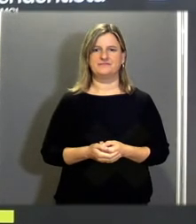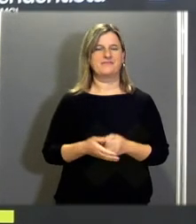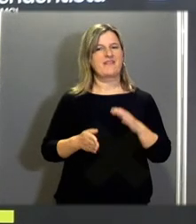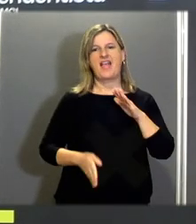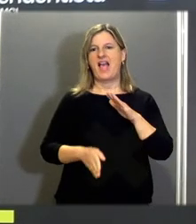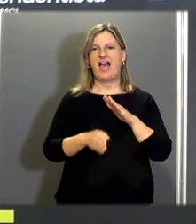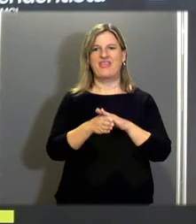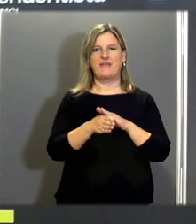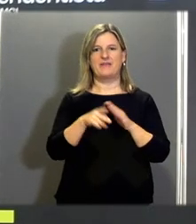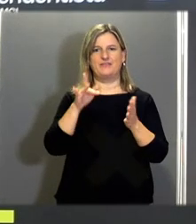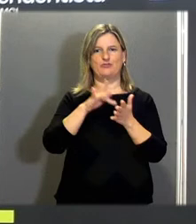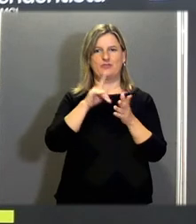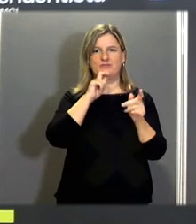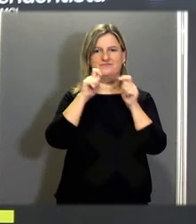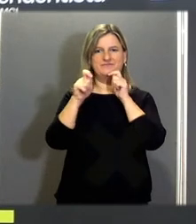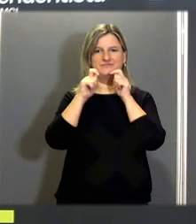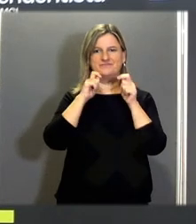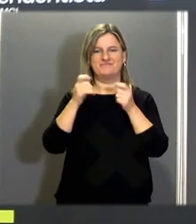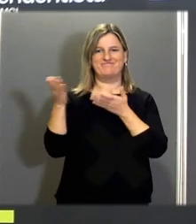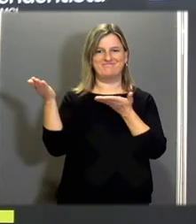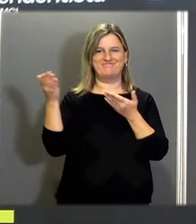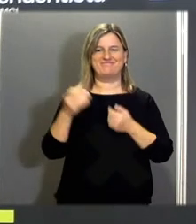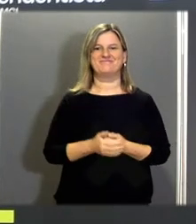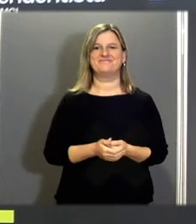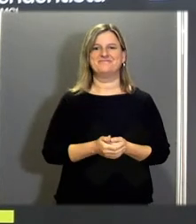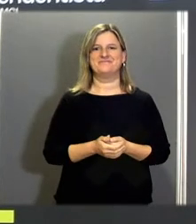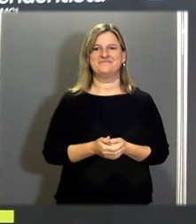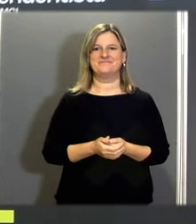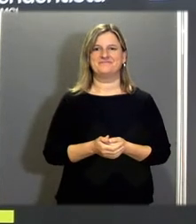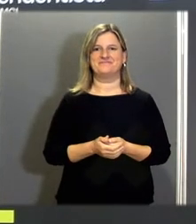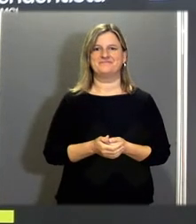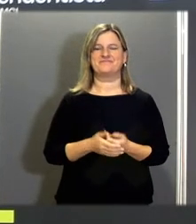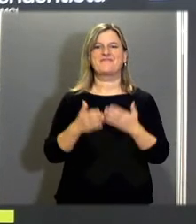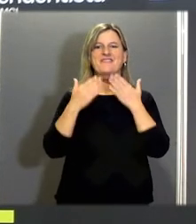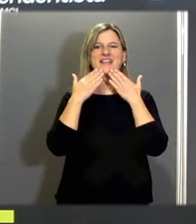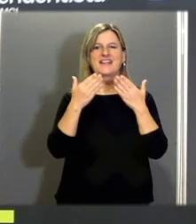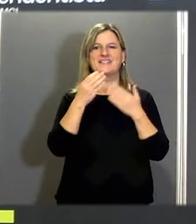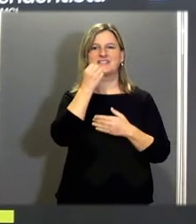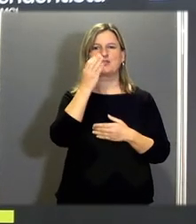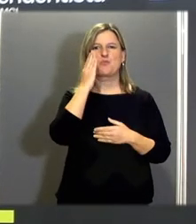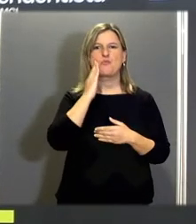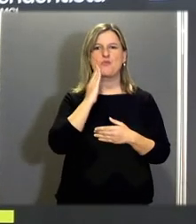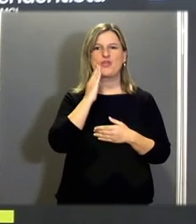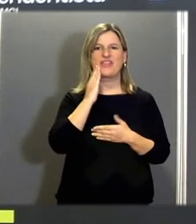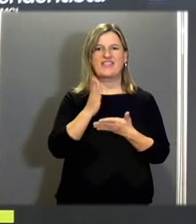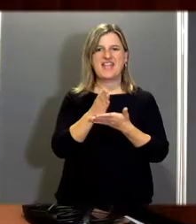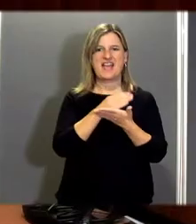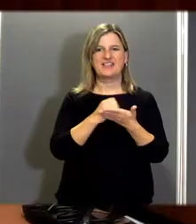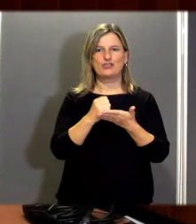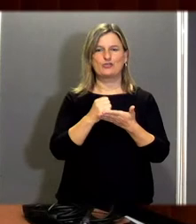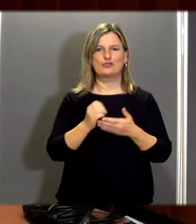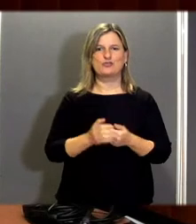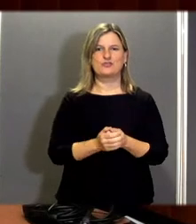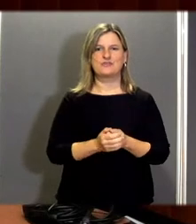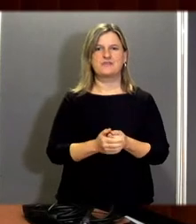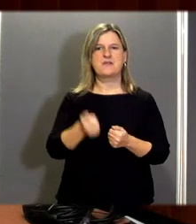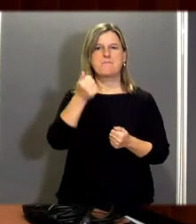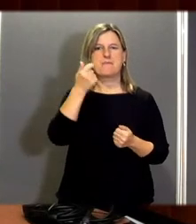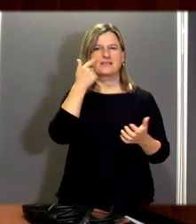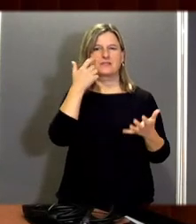Endavant, Vicent. Ho deixem a les teves mans. Gràcies. Bon dia a tots. Jo crec que el més